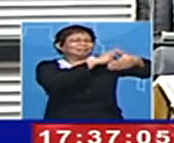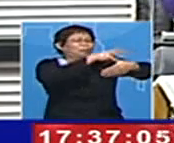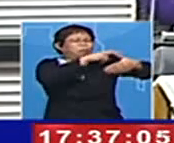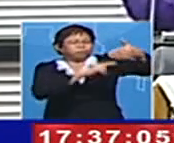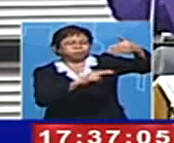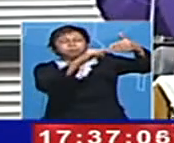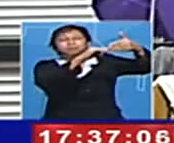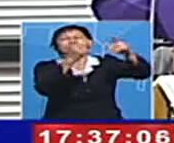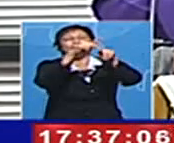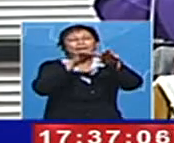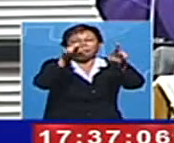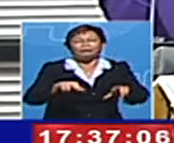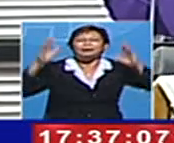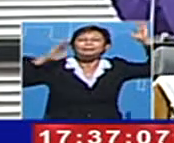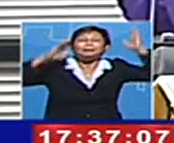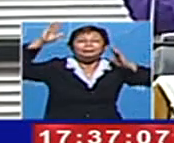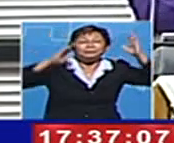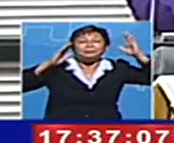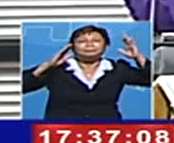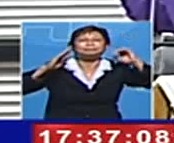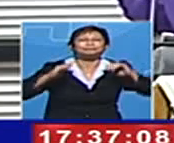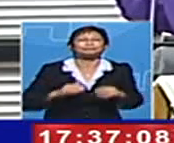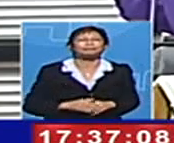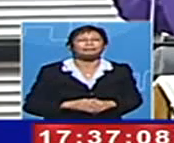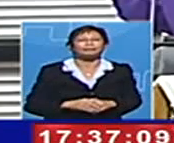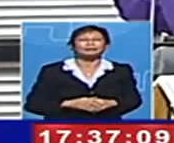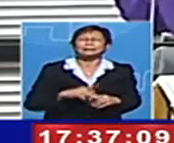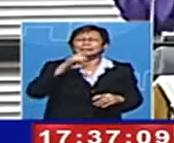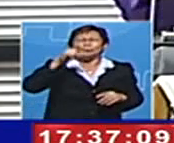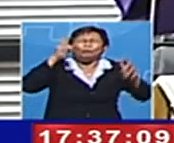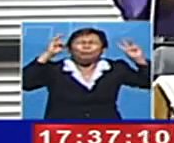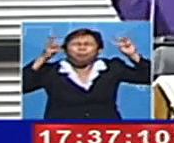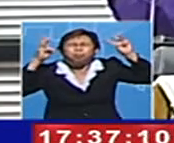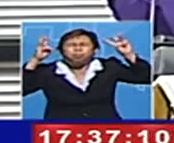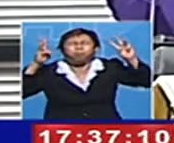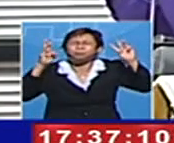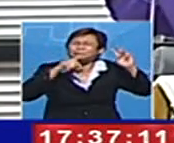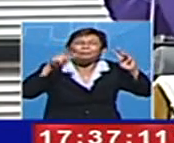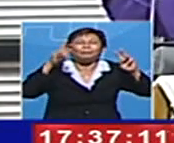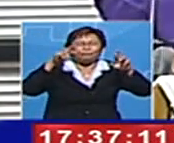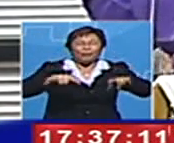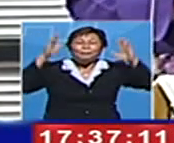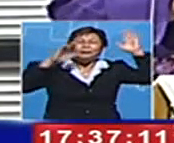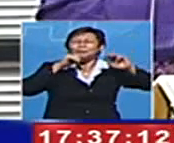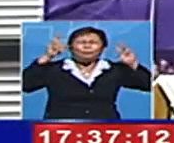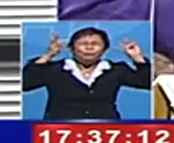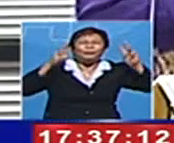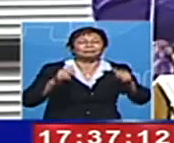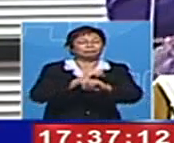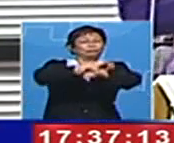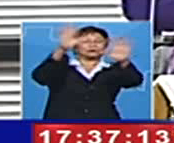usahlah berbimbangbimbang dan bergundah-gundah jelas sekali dengan rekod